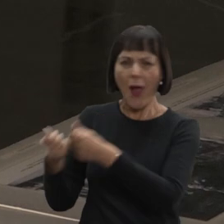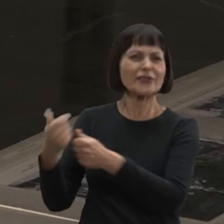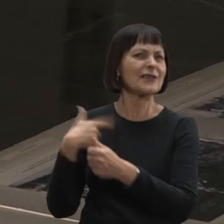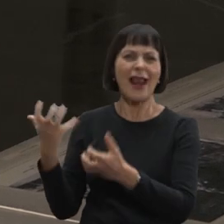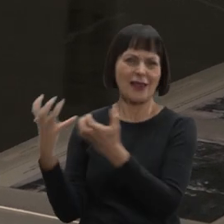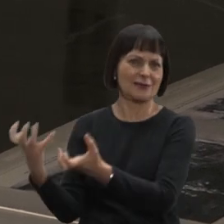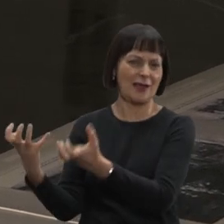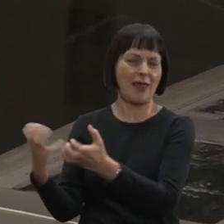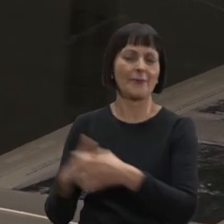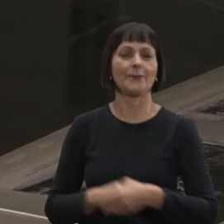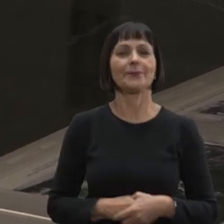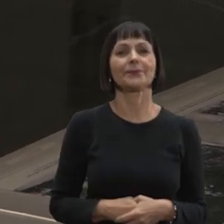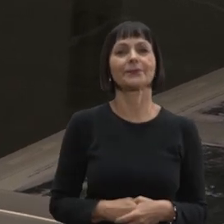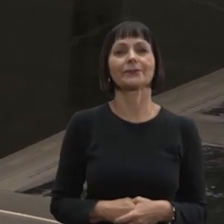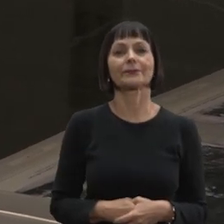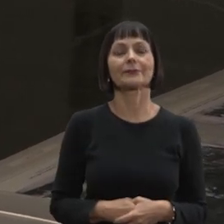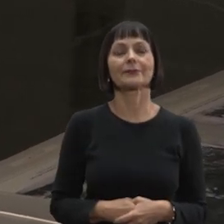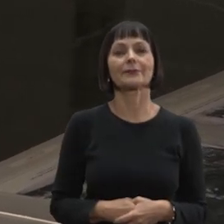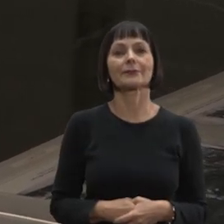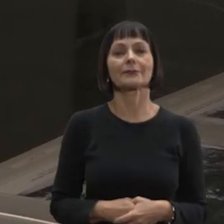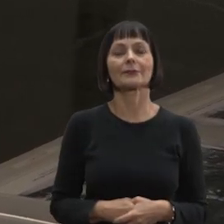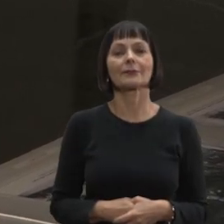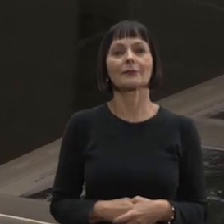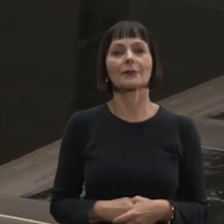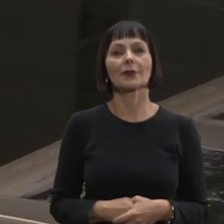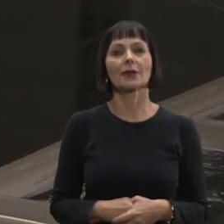żeby zapłacić, ile tylko pan Czechowicz sobie życzy.